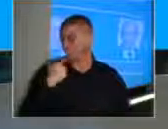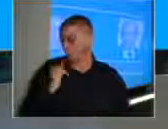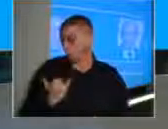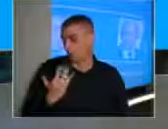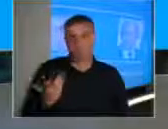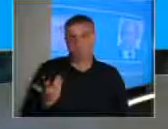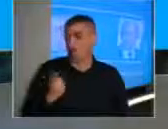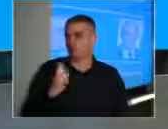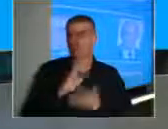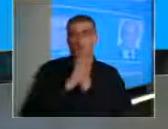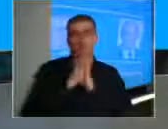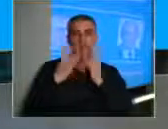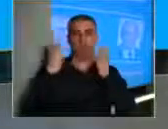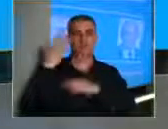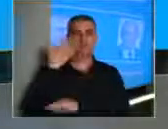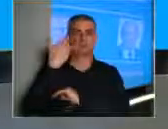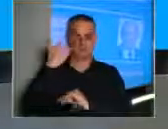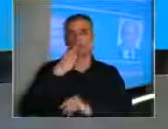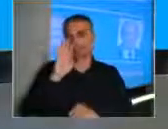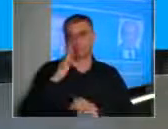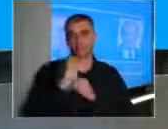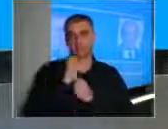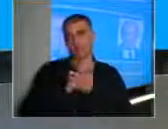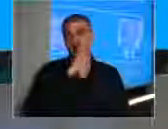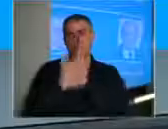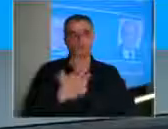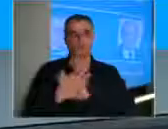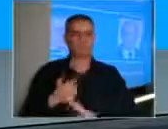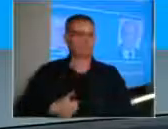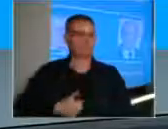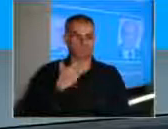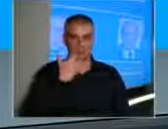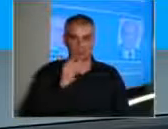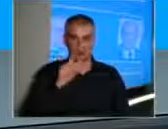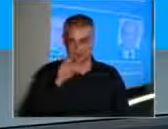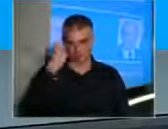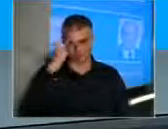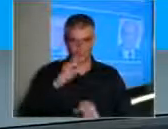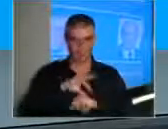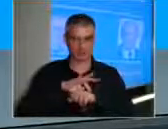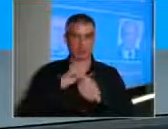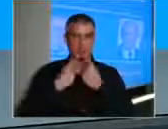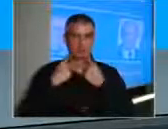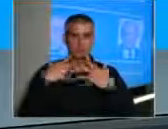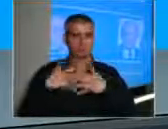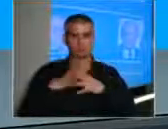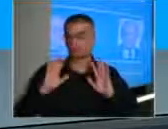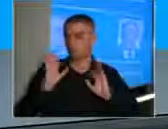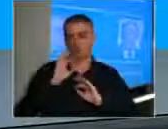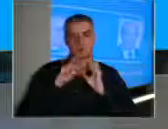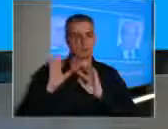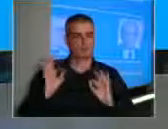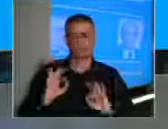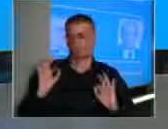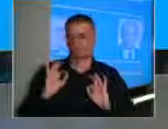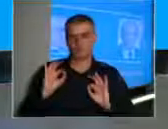אבל לא ידעו להפוך את זה לנכס מדיני קודם. נתניהו הצליח להפוך את זה. שר אלקין, אתה יודע אם תנהל את המסע ומתן הקואליציוני? לא,